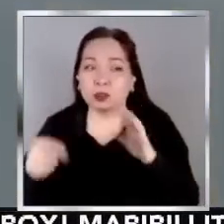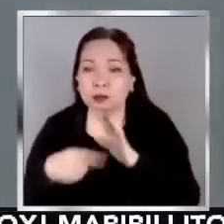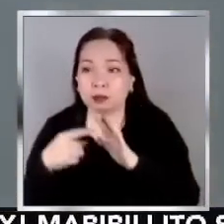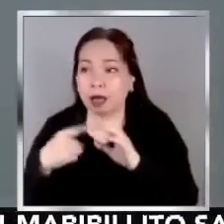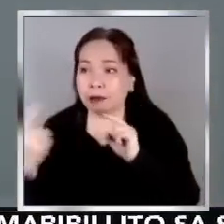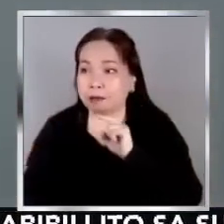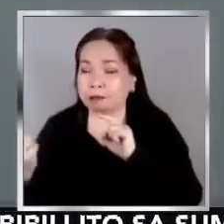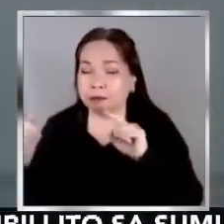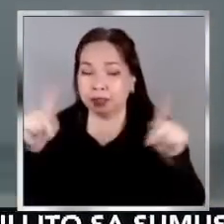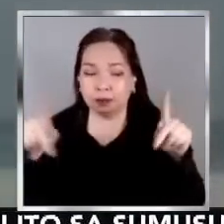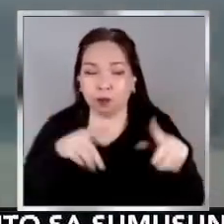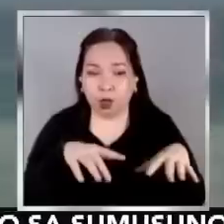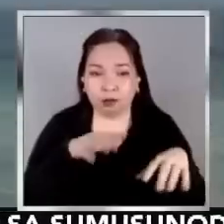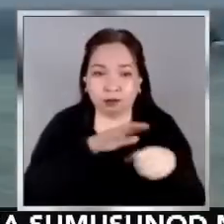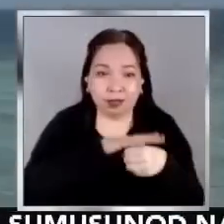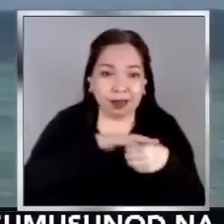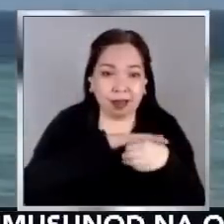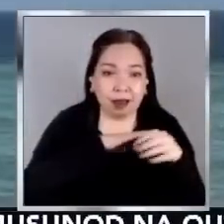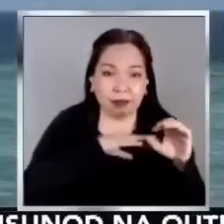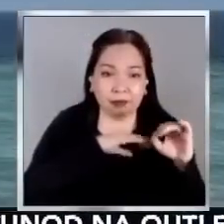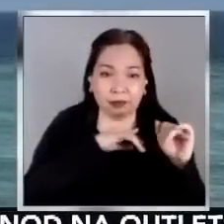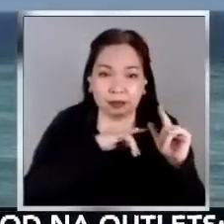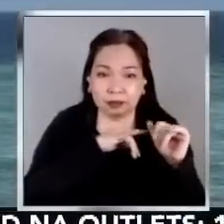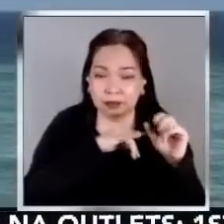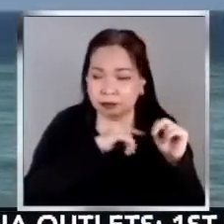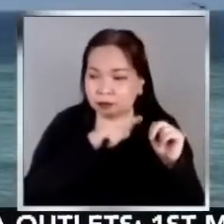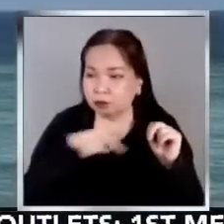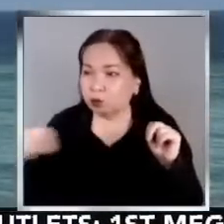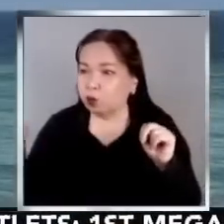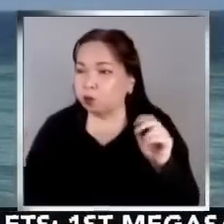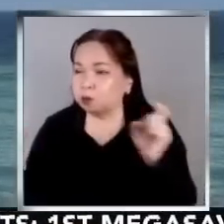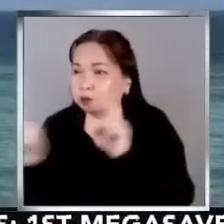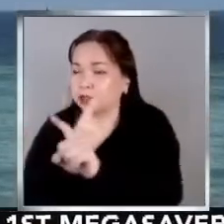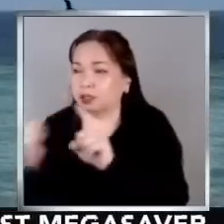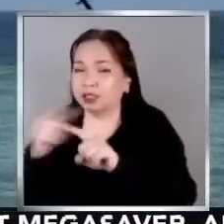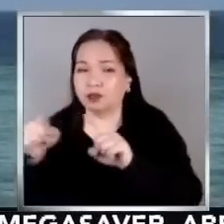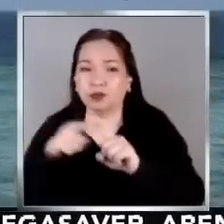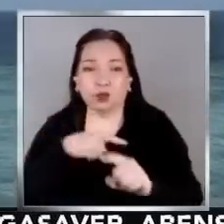Para sa GMA Integrated News, Raffy Tima, nakatutok, 24 oras.